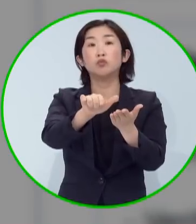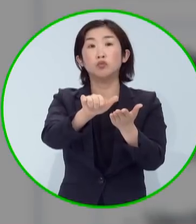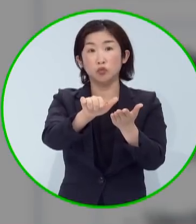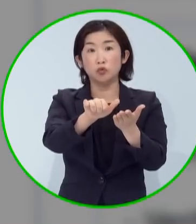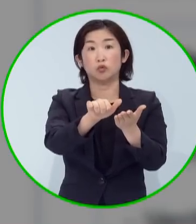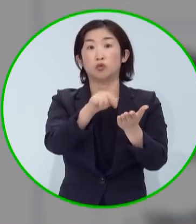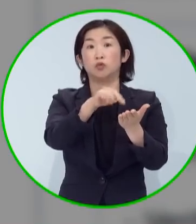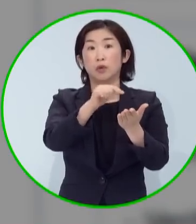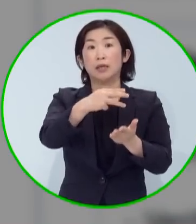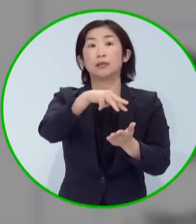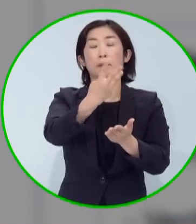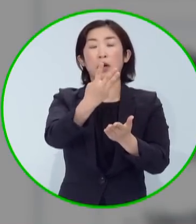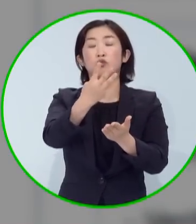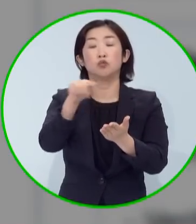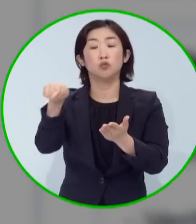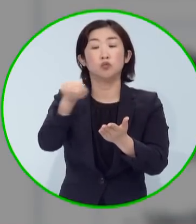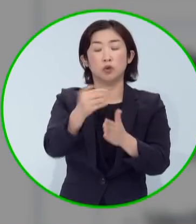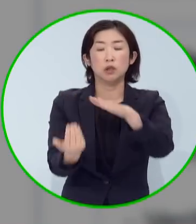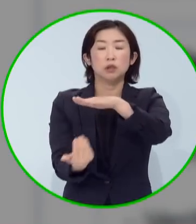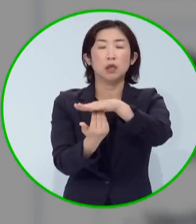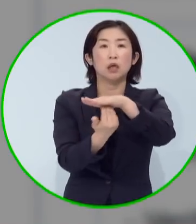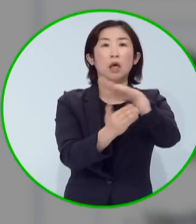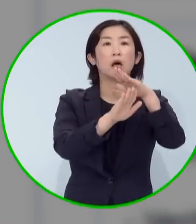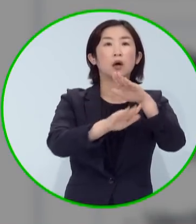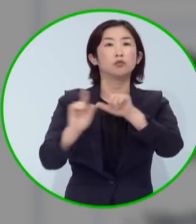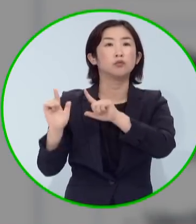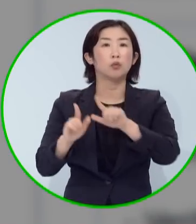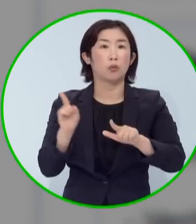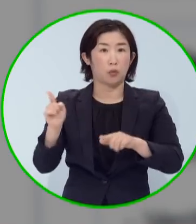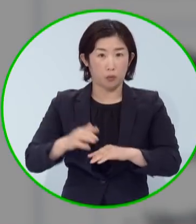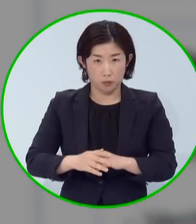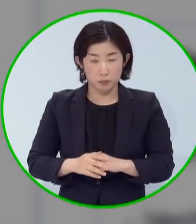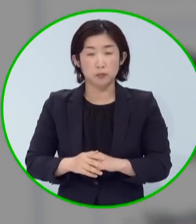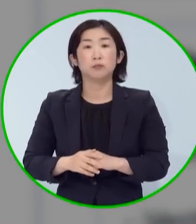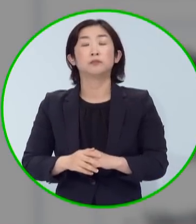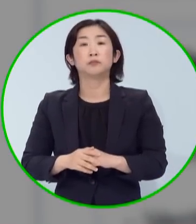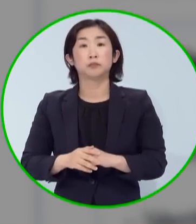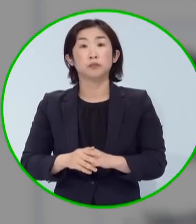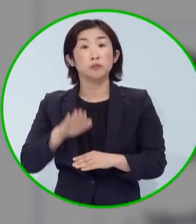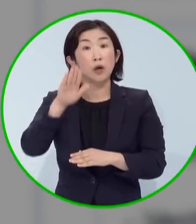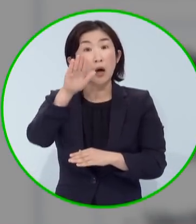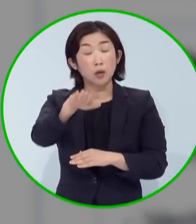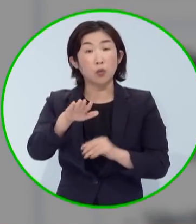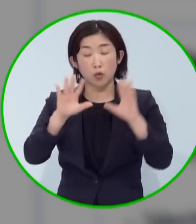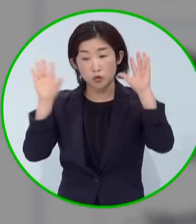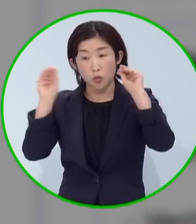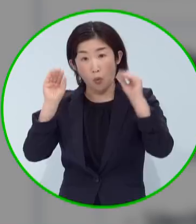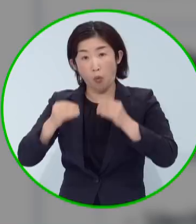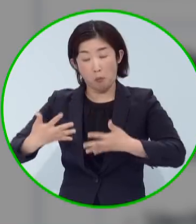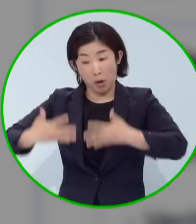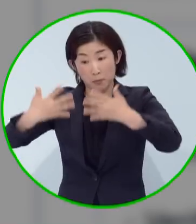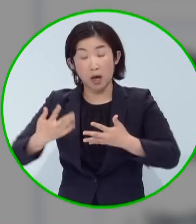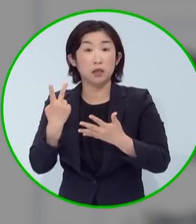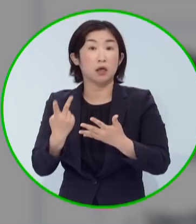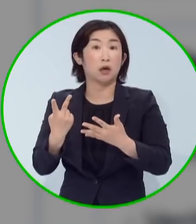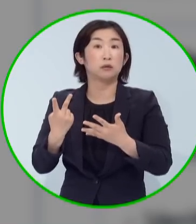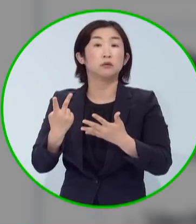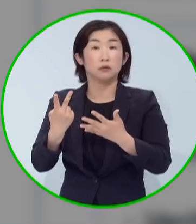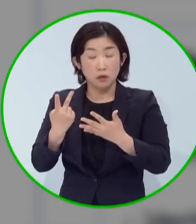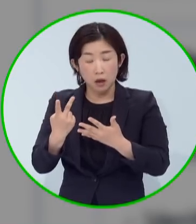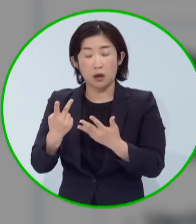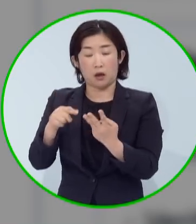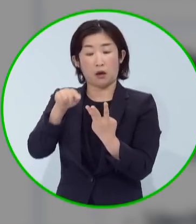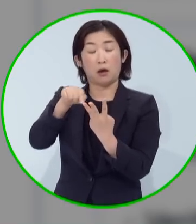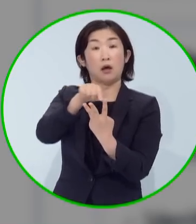アカウントは300件に制限するとTwitterに投稿しましたその後情報を二度更新し